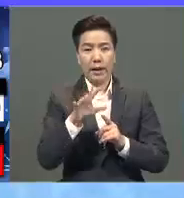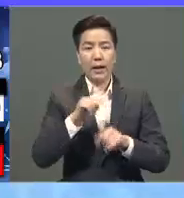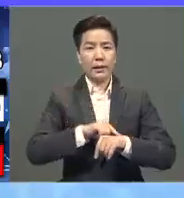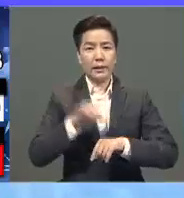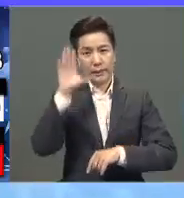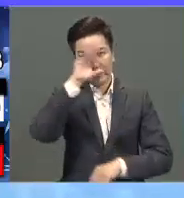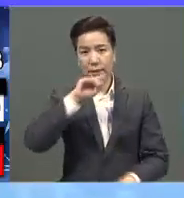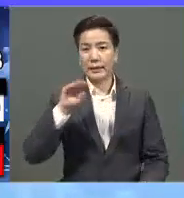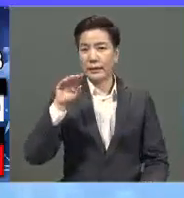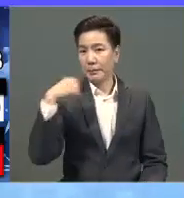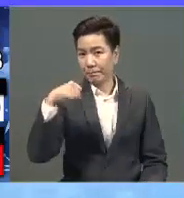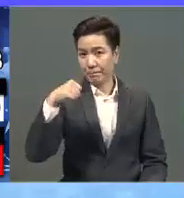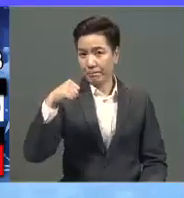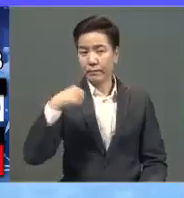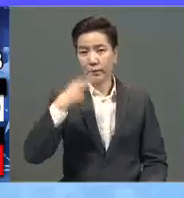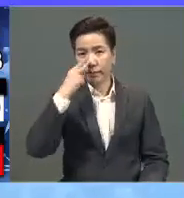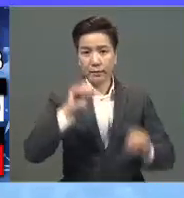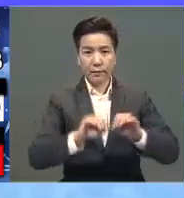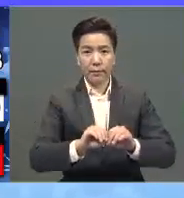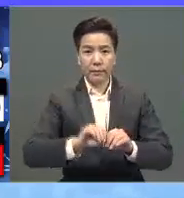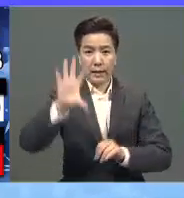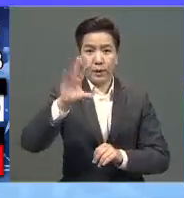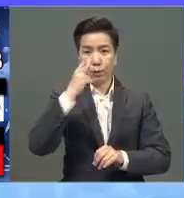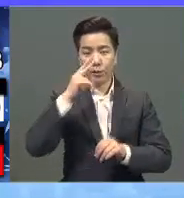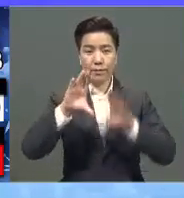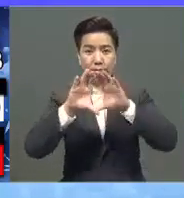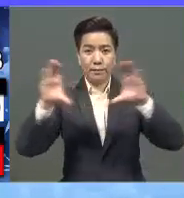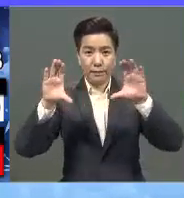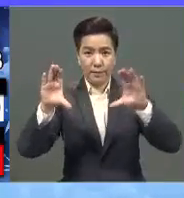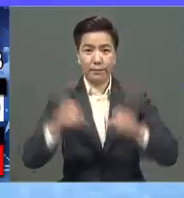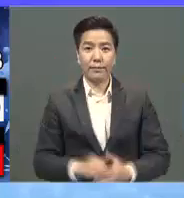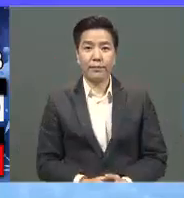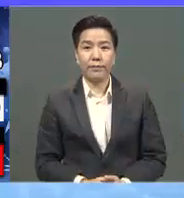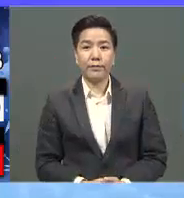น.อยากขออนุญาตให้ขึ้นสไลด์ด้วยครับ